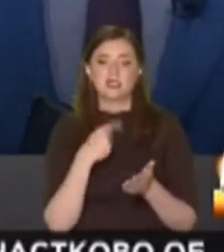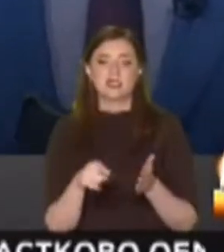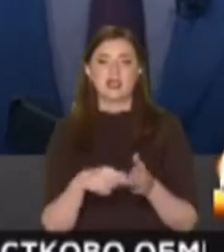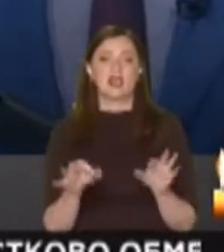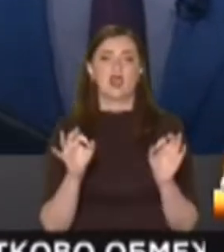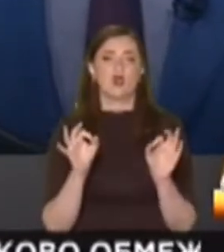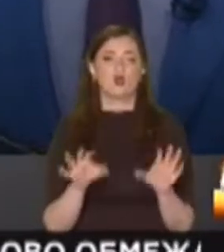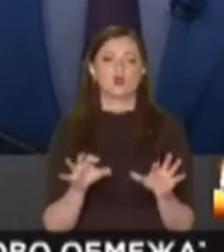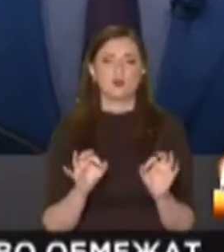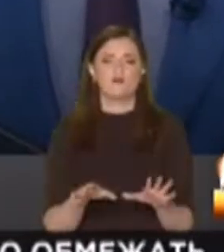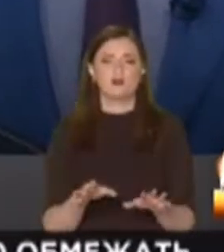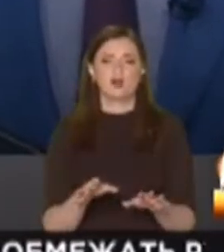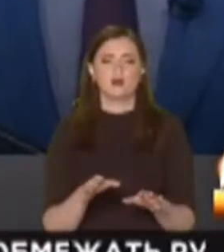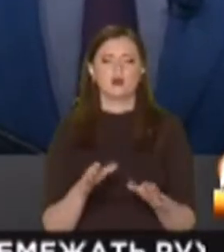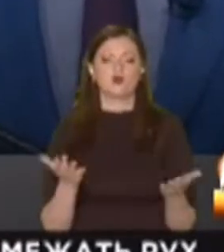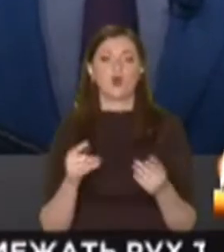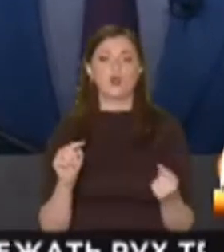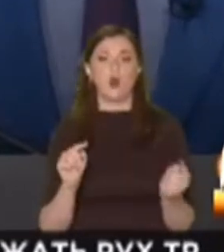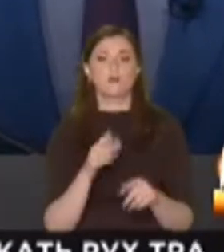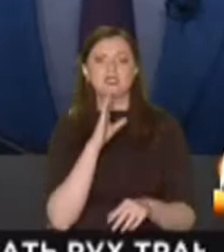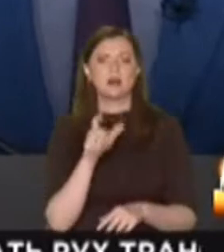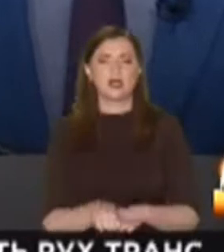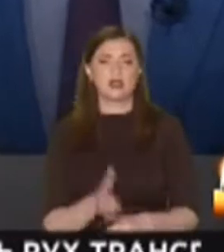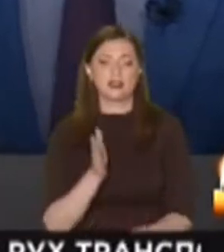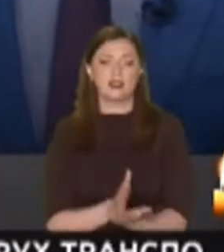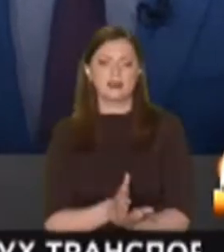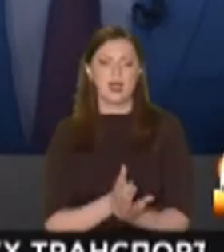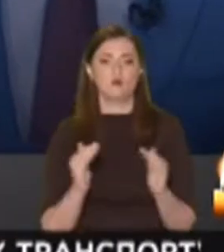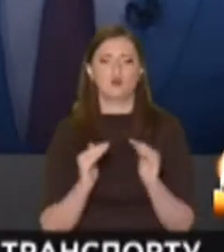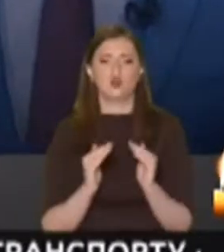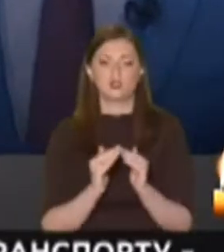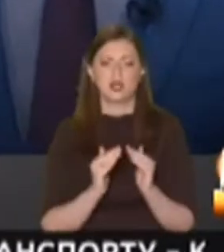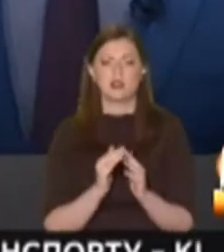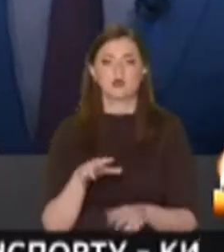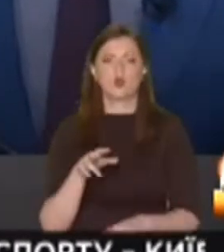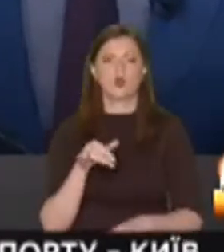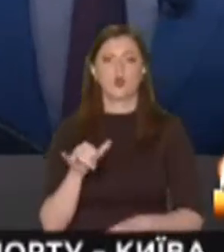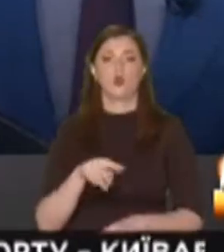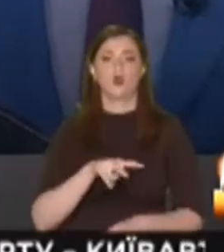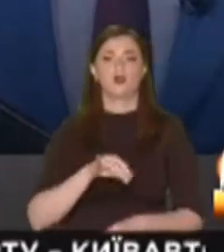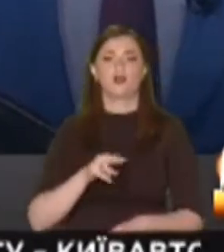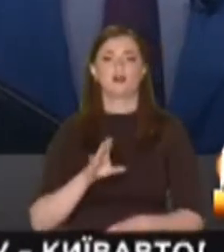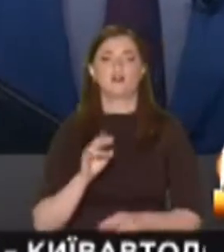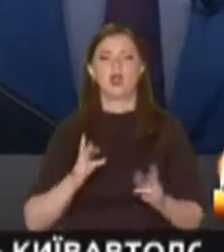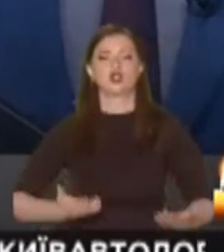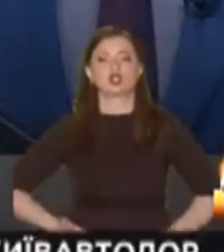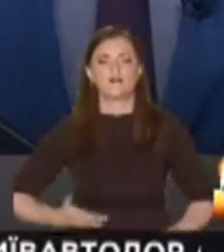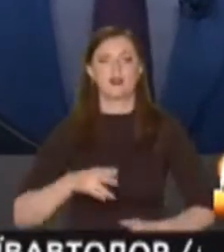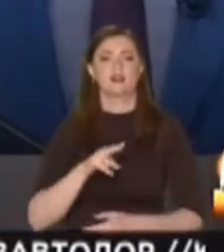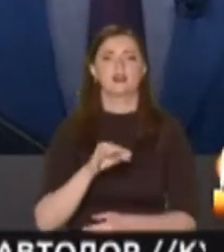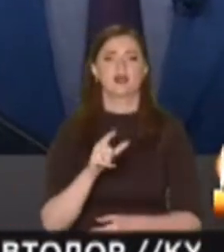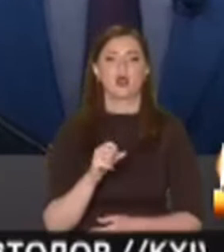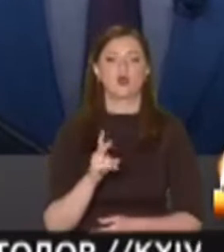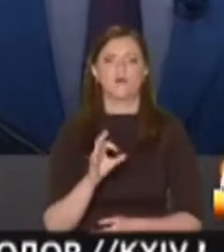розповідає, у якої там опозиціонерки є там, там будинок у Литві, там, як живе Тихановська, за які гроші, що